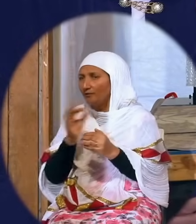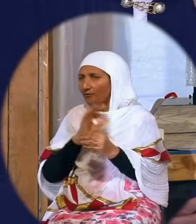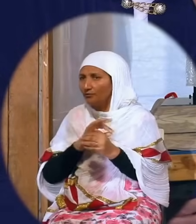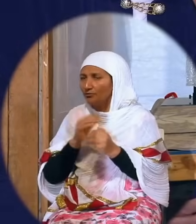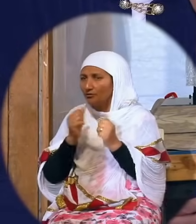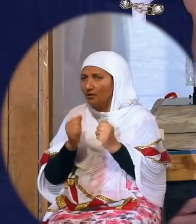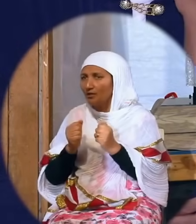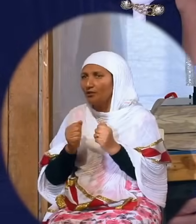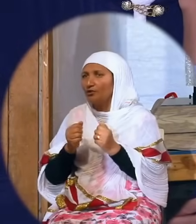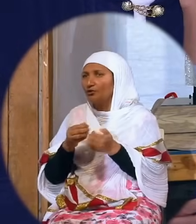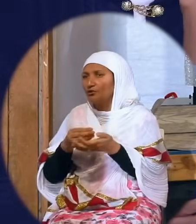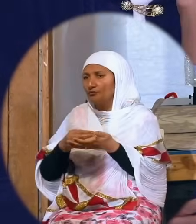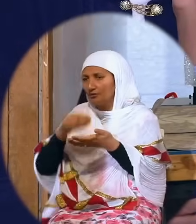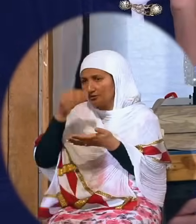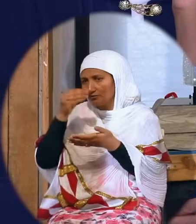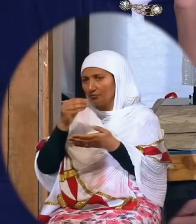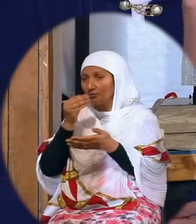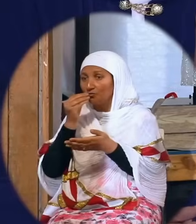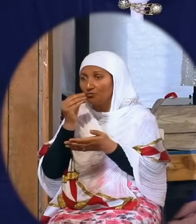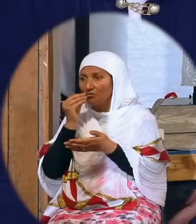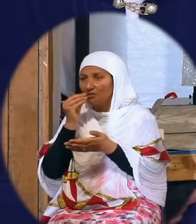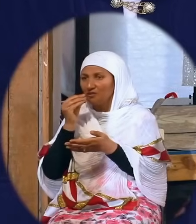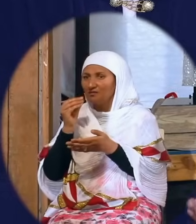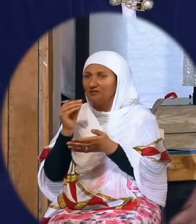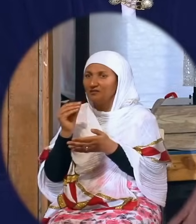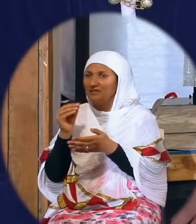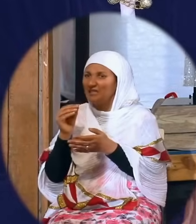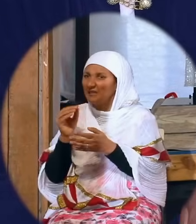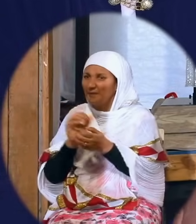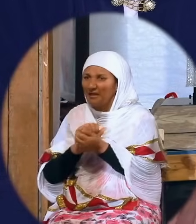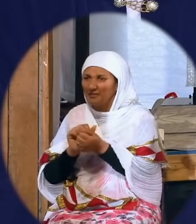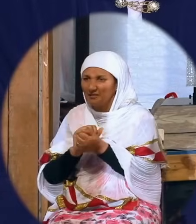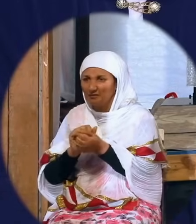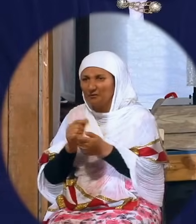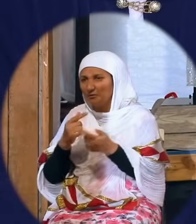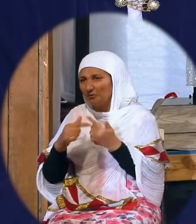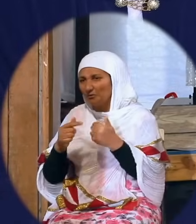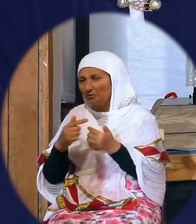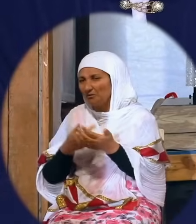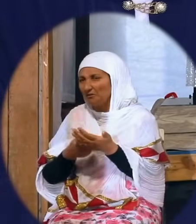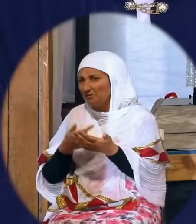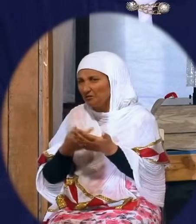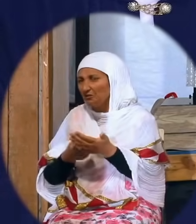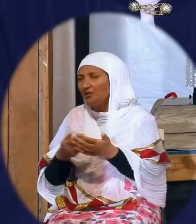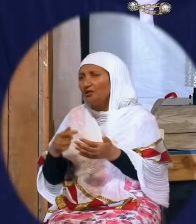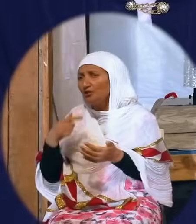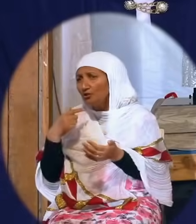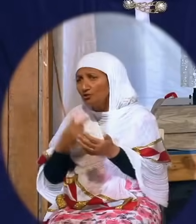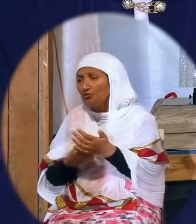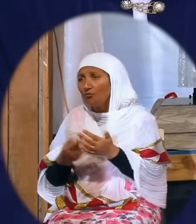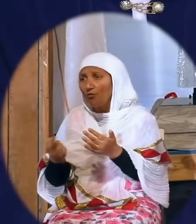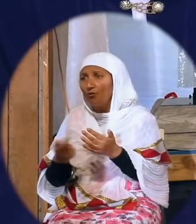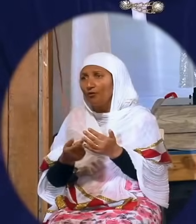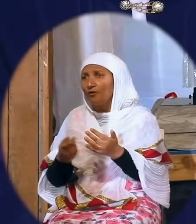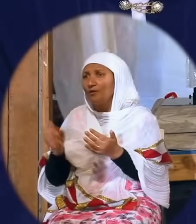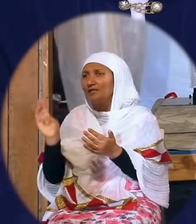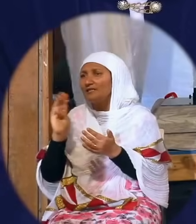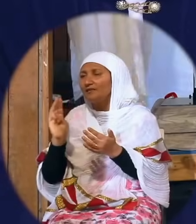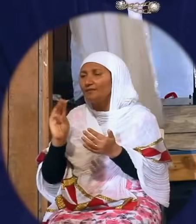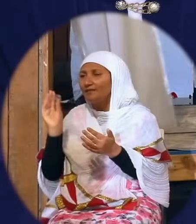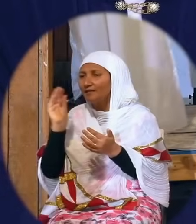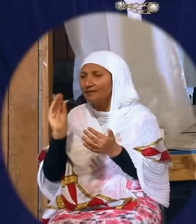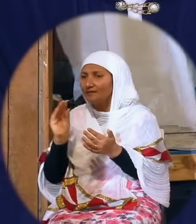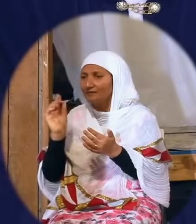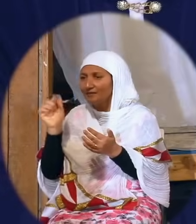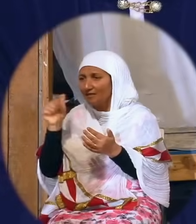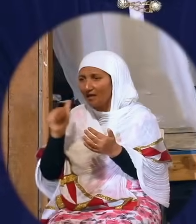የቱ አሁን ካሪክለሙ የበለጠ እየተበላሸ መጥቷል የታወቀ ነገር ነው። እንደዚህ እንደዚህ ነው። እነዛም ሆኖ ግን ሰብእና የሚቀረጸው ዛኛው እድሜ ላይ